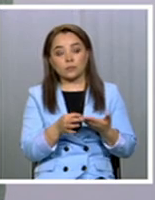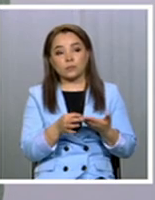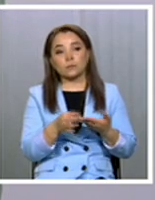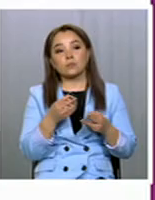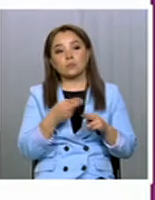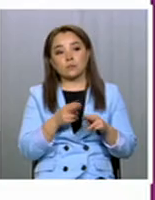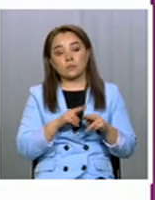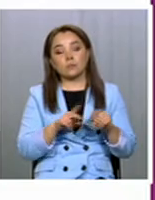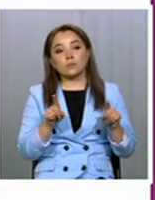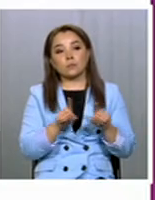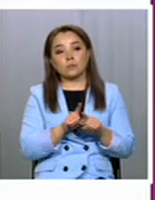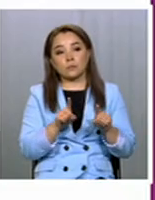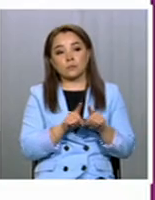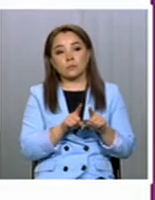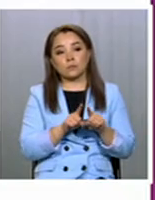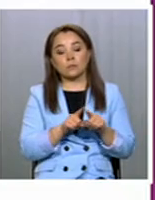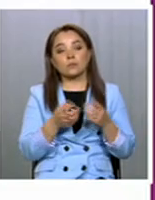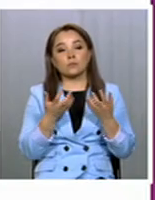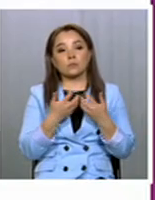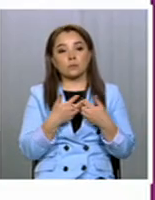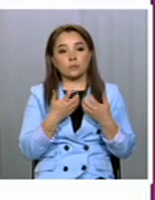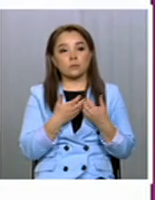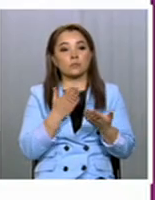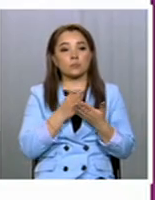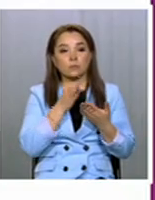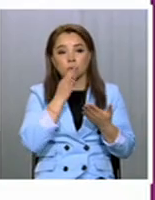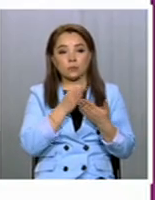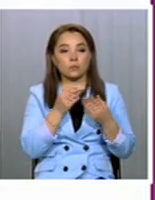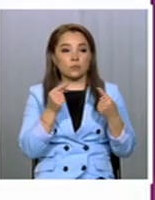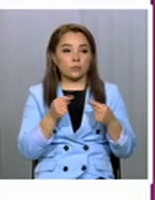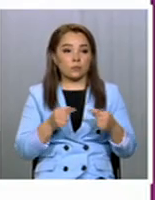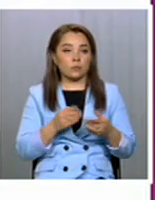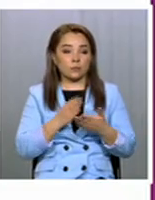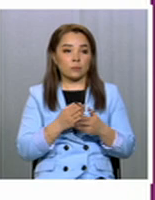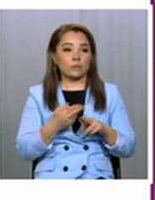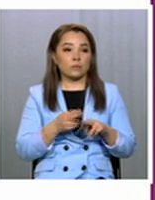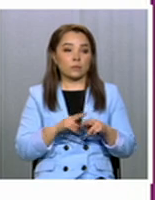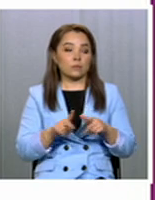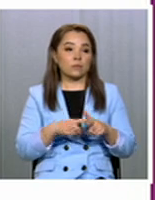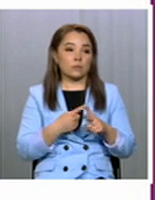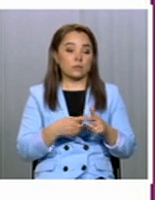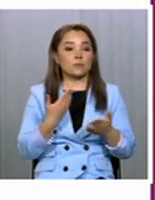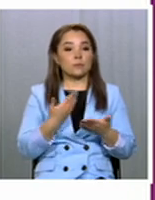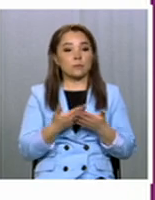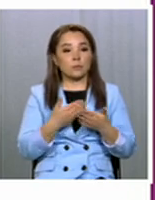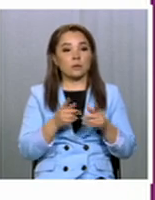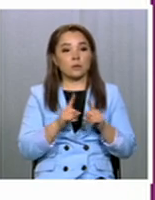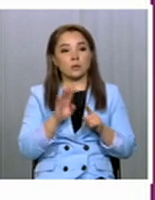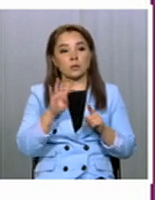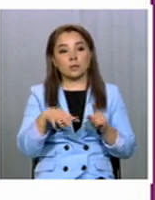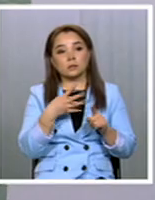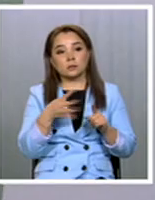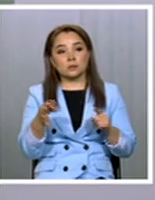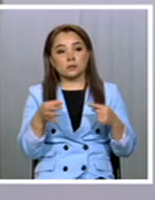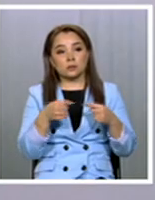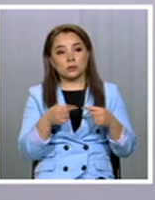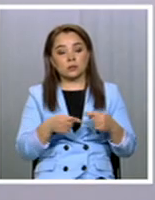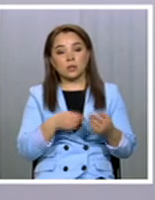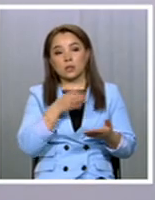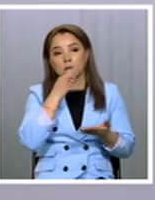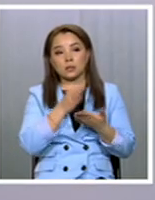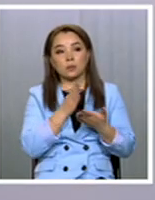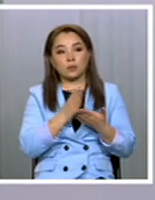да есеп шартына сәйкес, немесе мысалдар кестесіне сәйкес шықты.